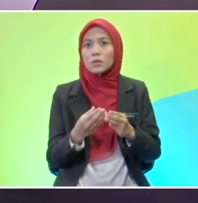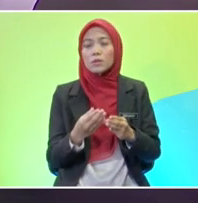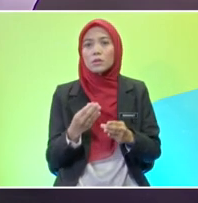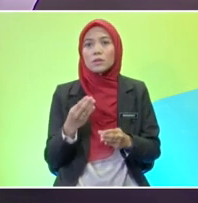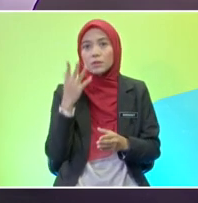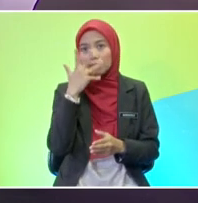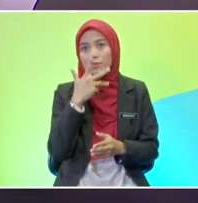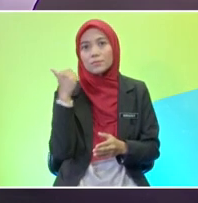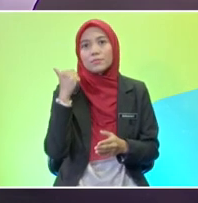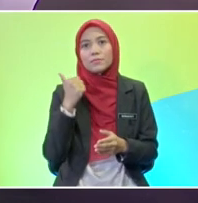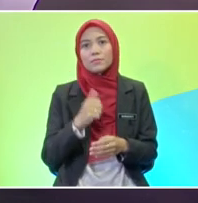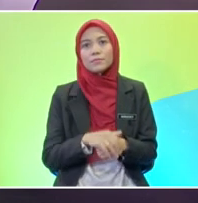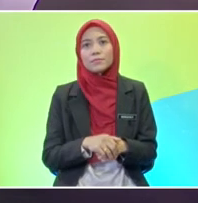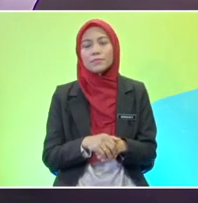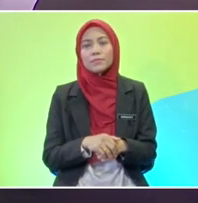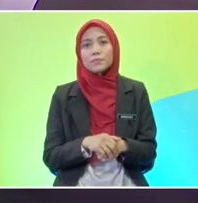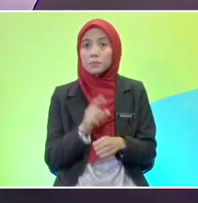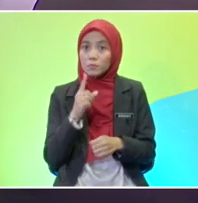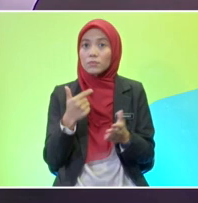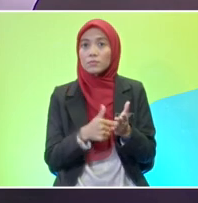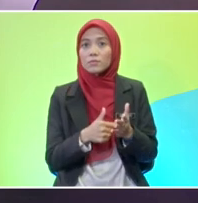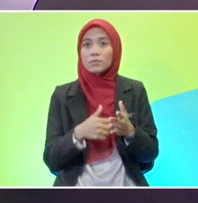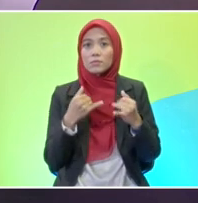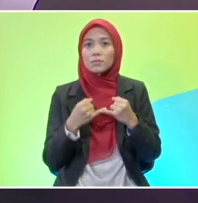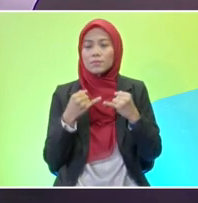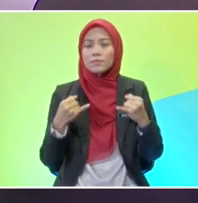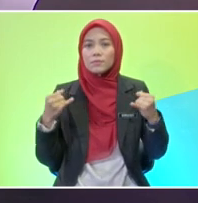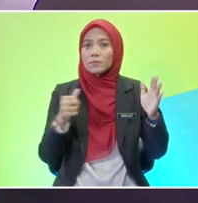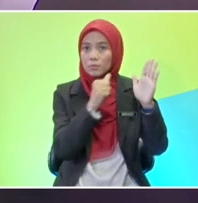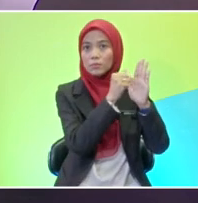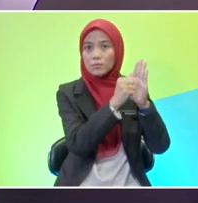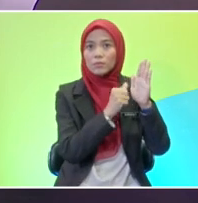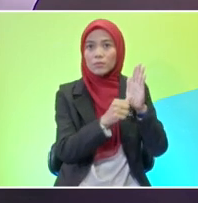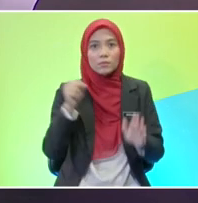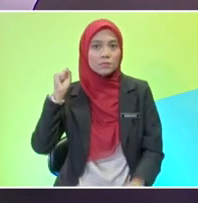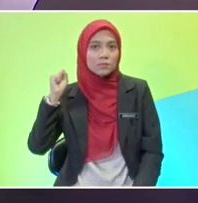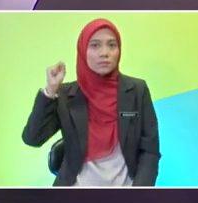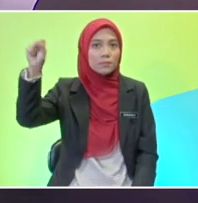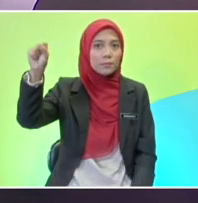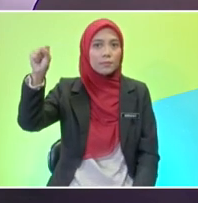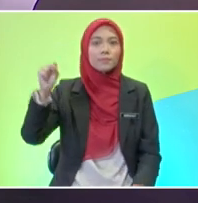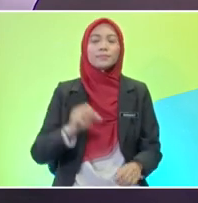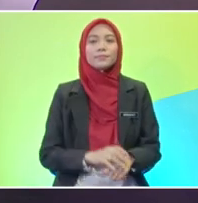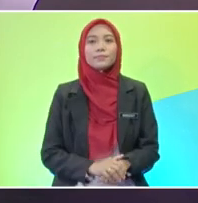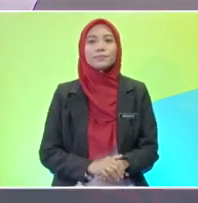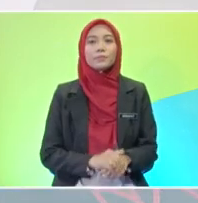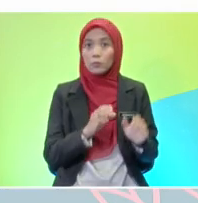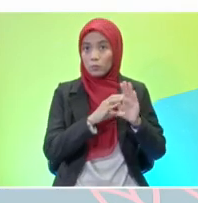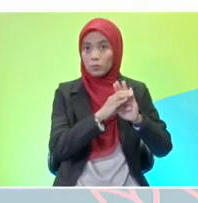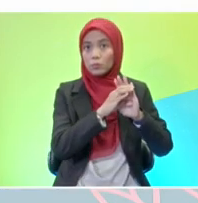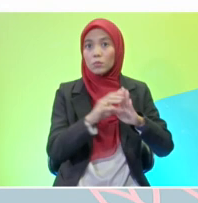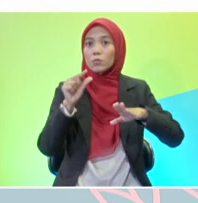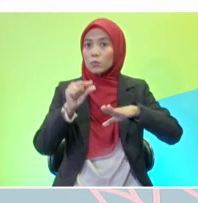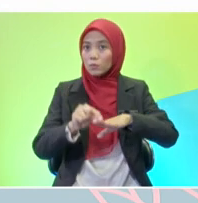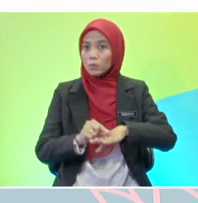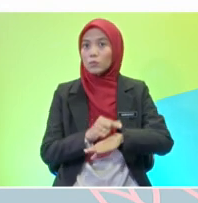ada satu lagi seni ukiran jenis ukirannya dekat sampah pun ada contohnya mereka menggunakan peralatan